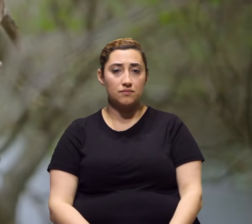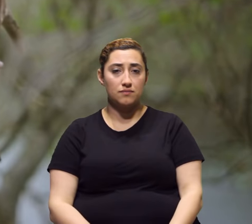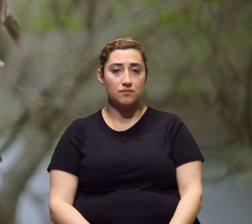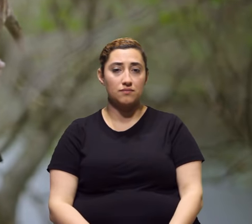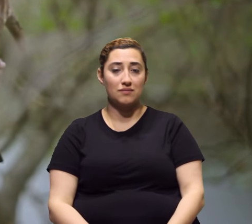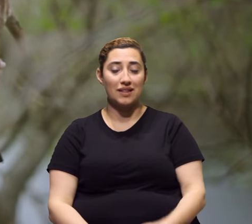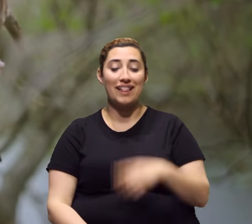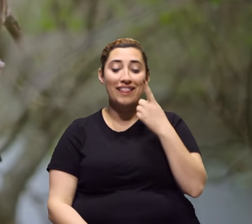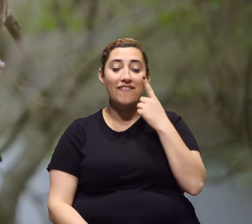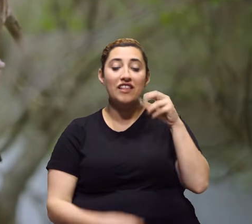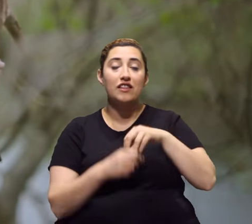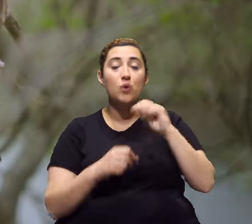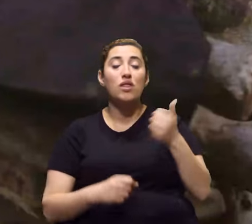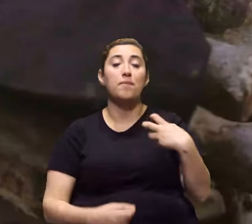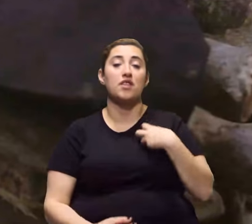Devletli nesnedir aşk.